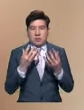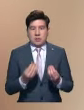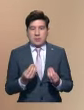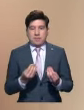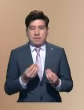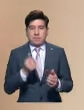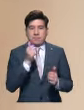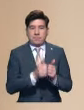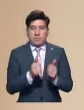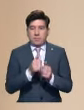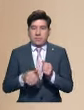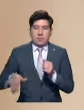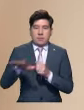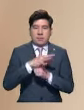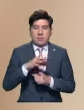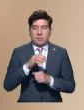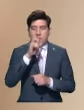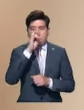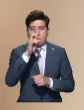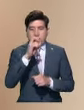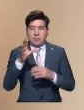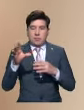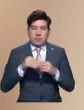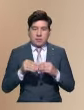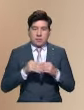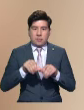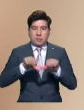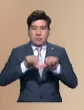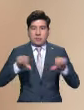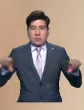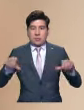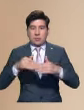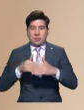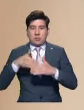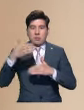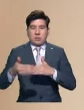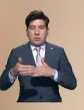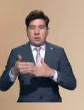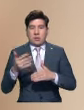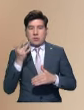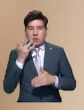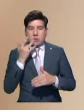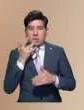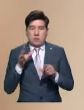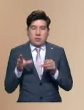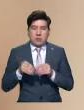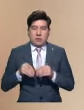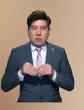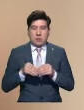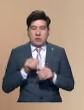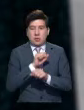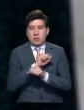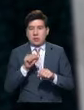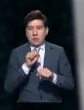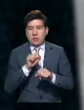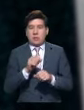елдерде адраспанды өзімен бірге алу, шекарадан асу кезінде өзімен бірге алуға тыйым салынып